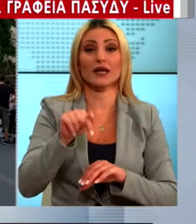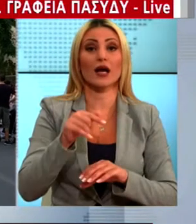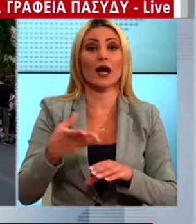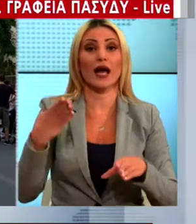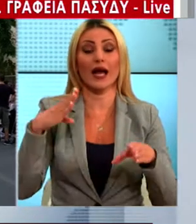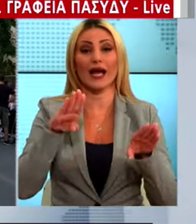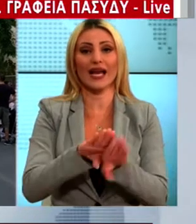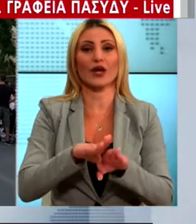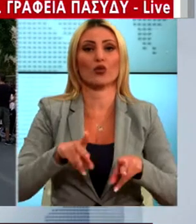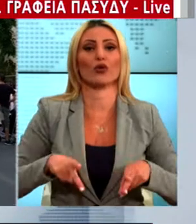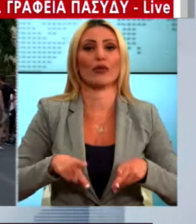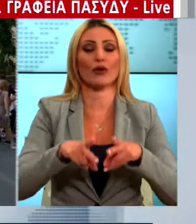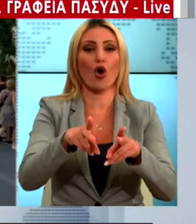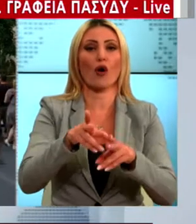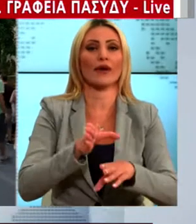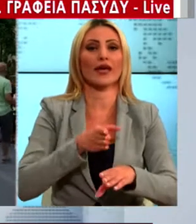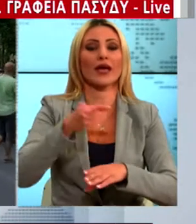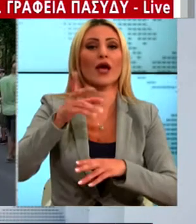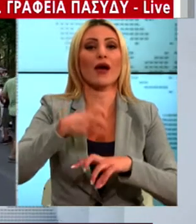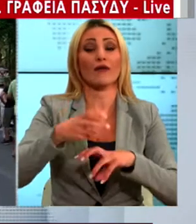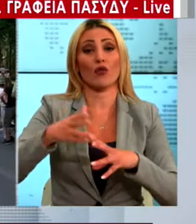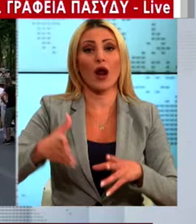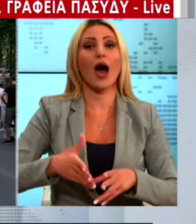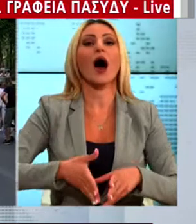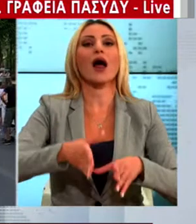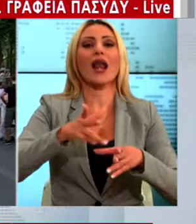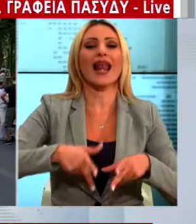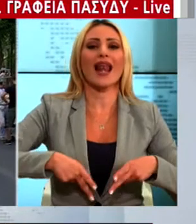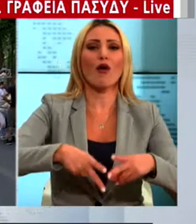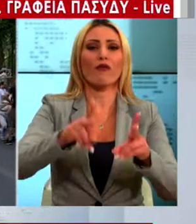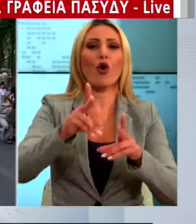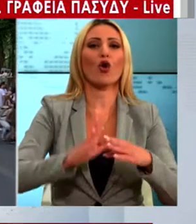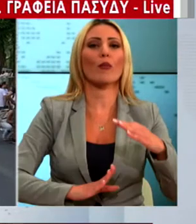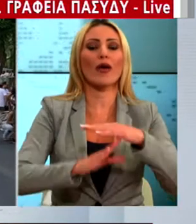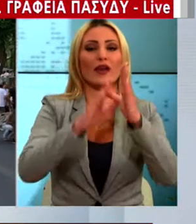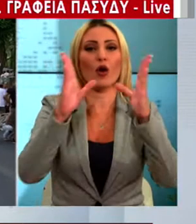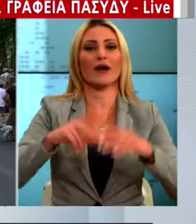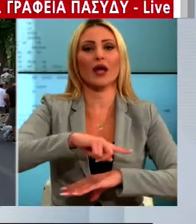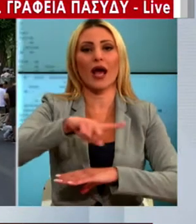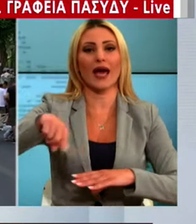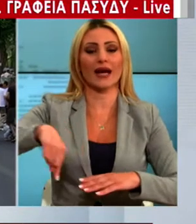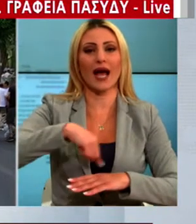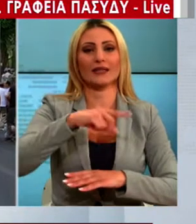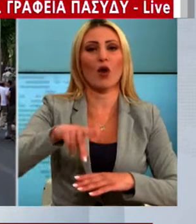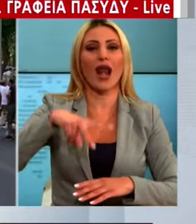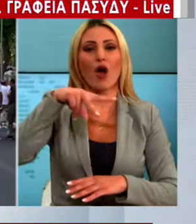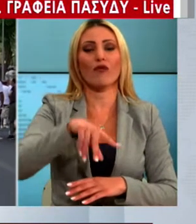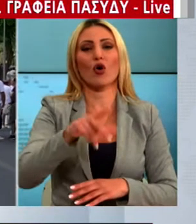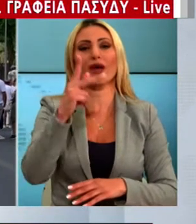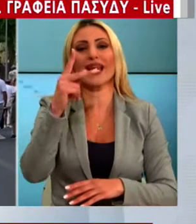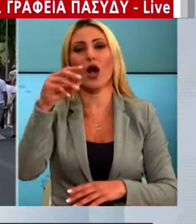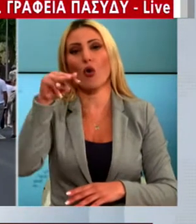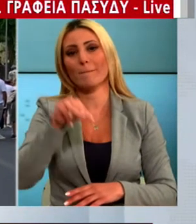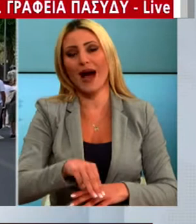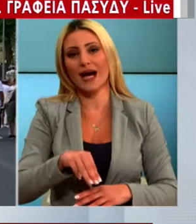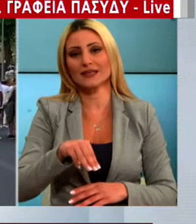έχουν αρχίσει να κλείνουν και οι δρόμοι προσωρινά, όπως η λεωφόρος Προεδρικού Μεγάρου από τον κυκλικό κόμβο με την λεωφόρο Κυριάκου Μάτση μέχρι και